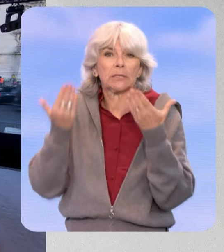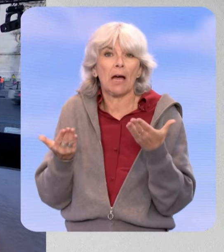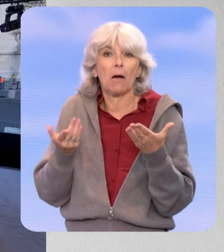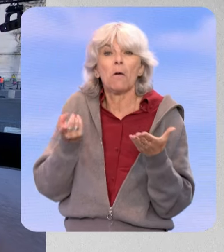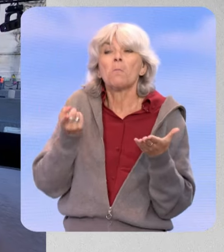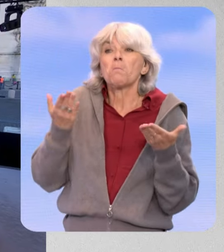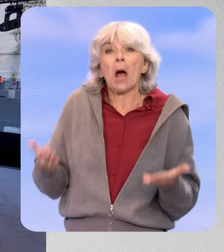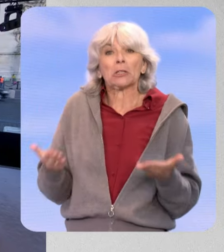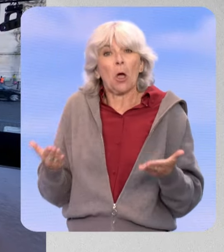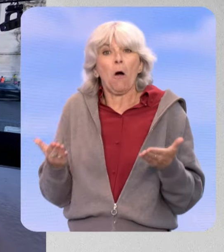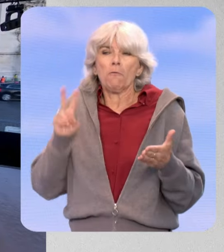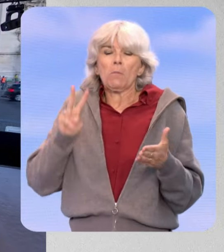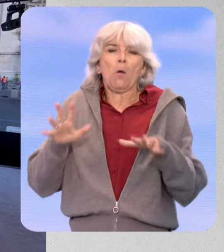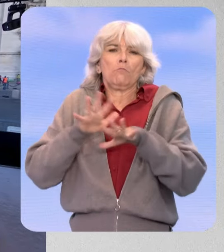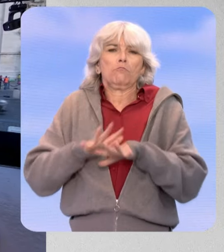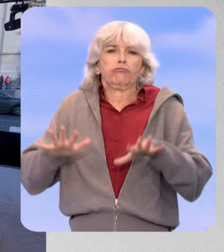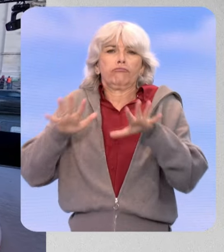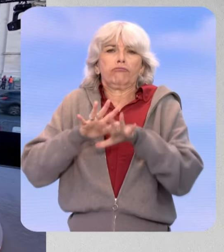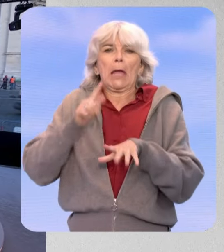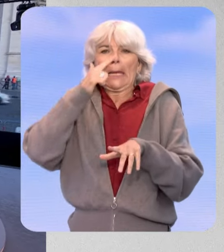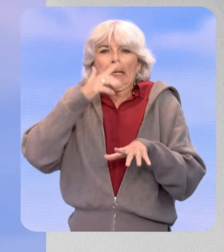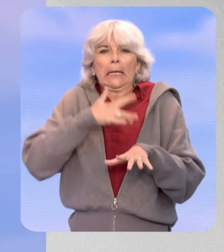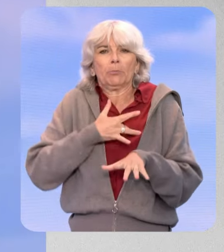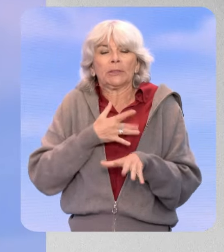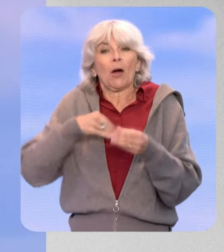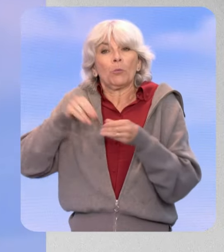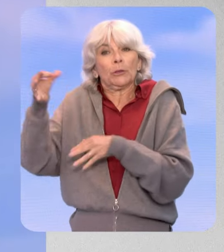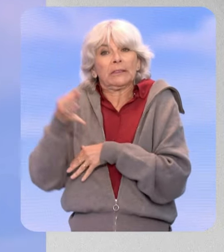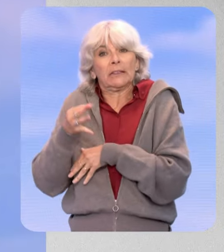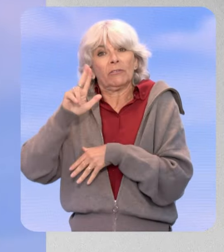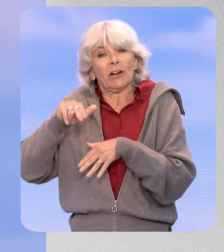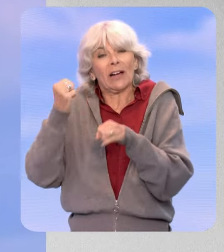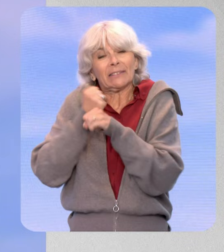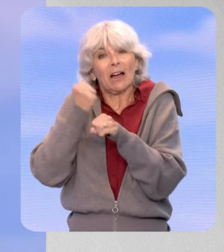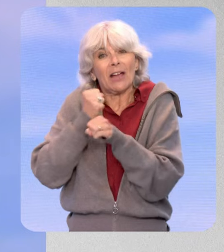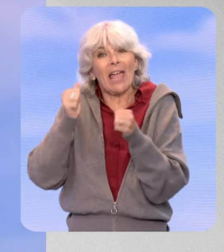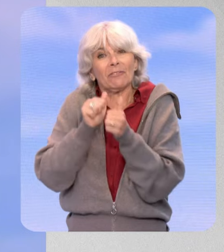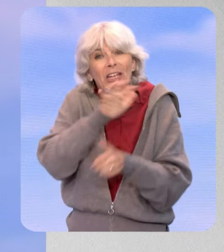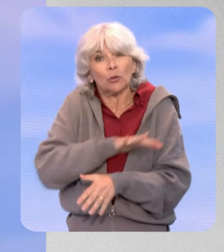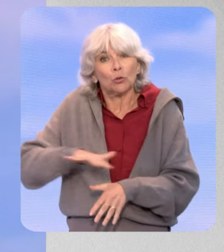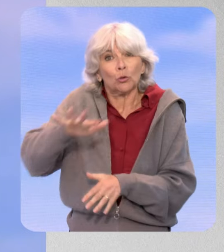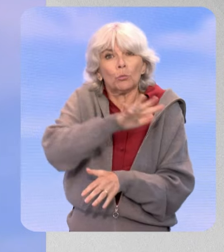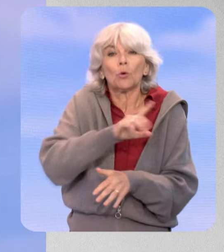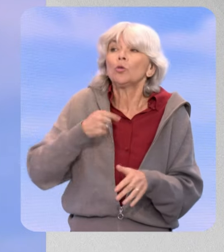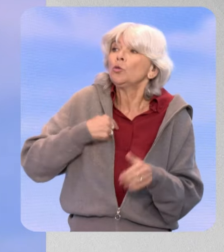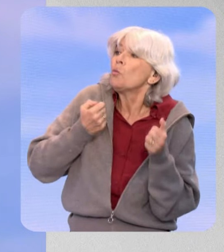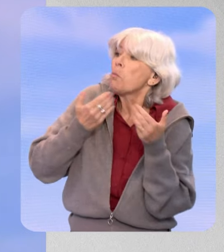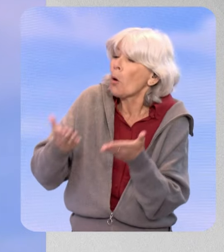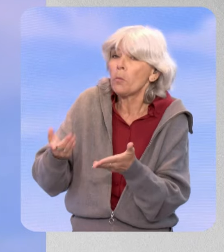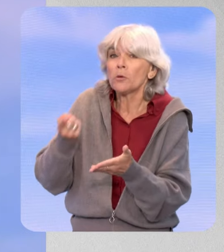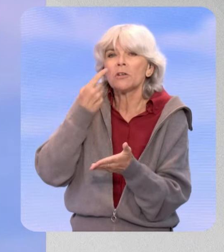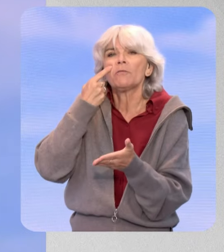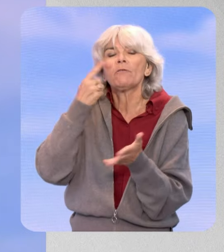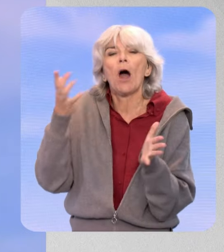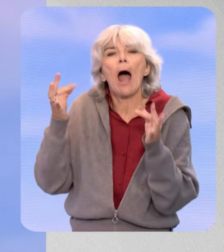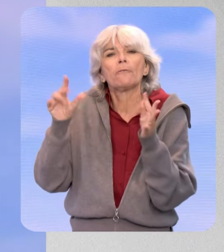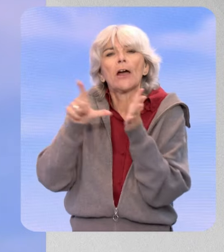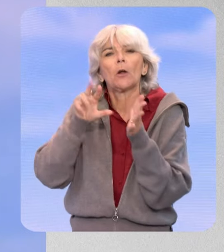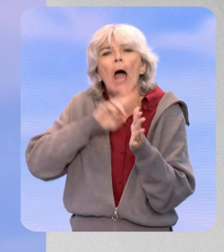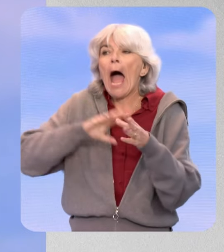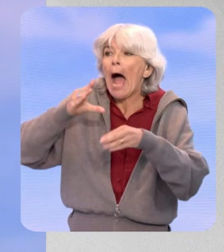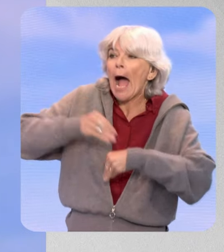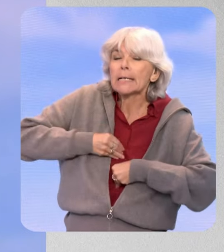est pour l'instant très hypothétique. Surtout, il a dit qu'il allait travailler avec tout le monde. Donc nous ferons cette proposition et nous verrons bien s'il